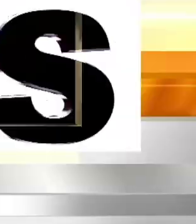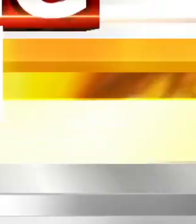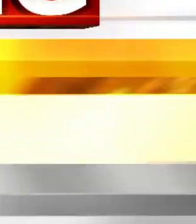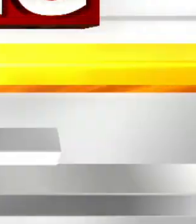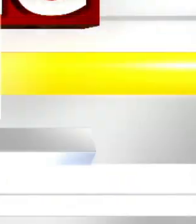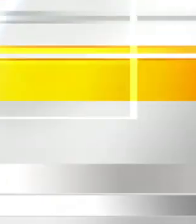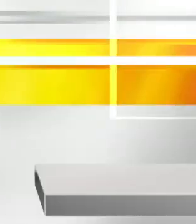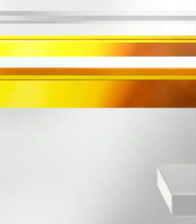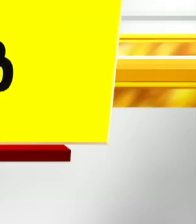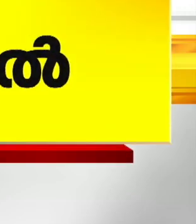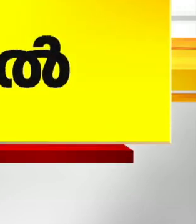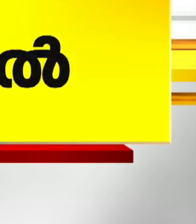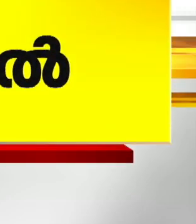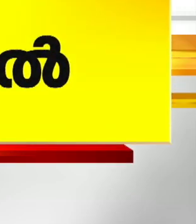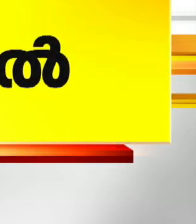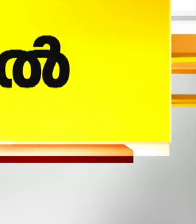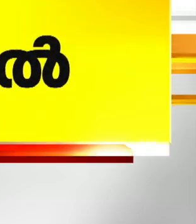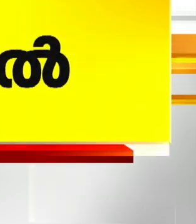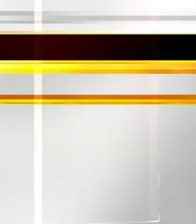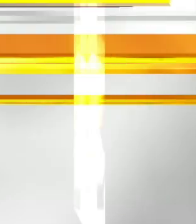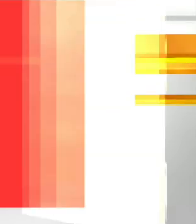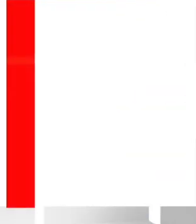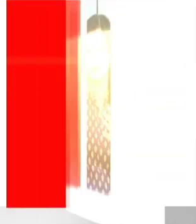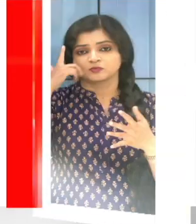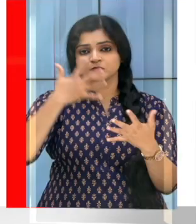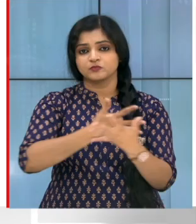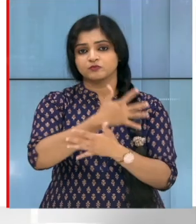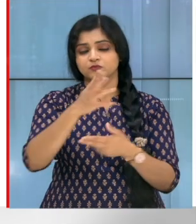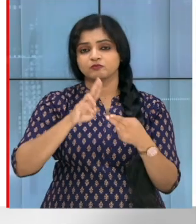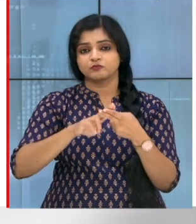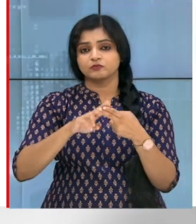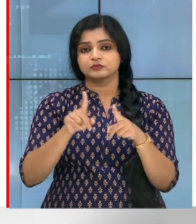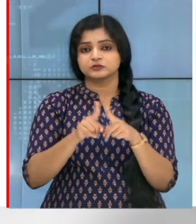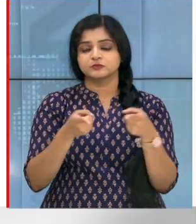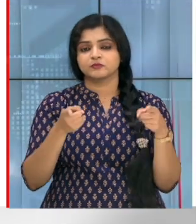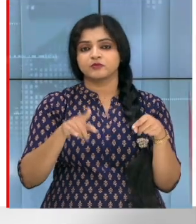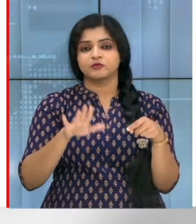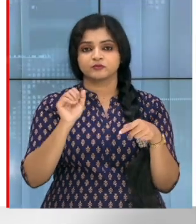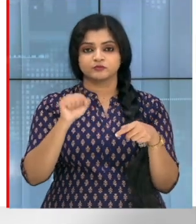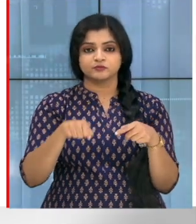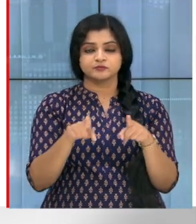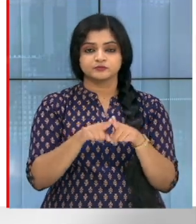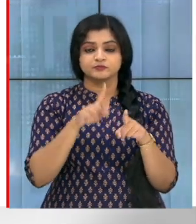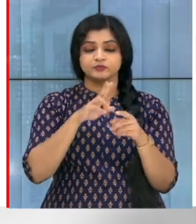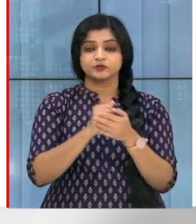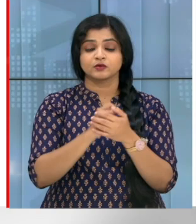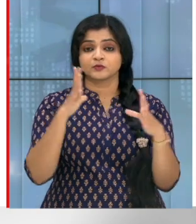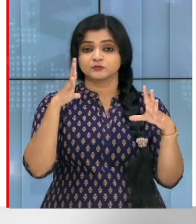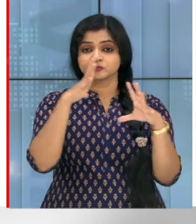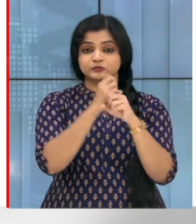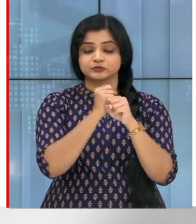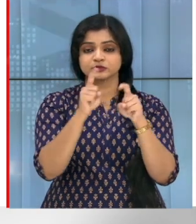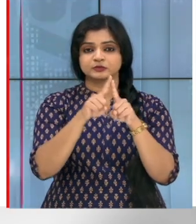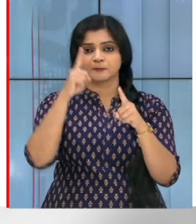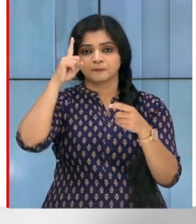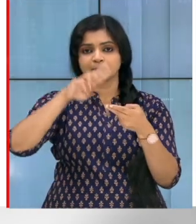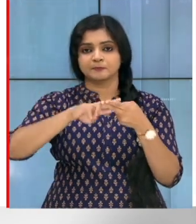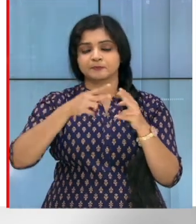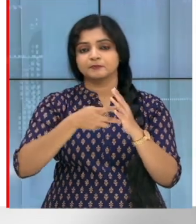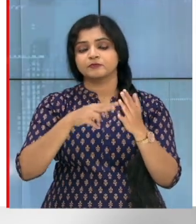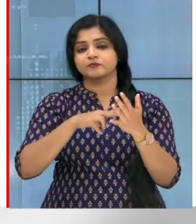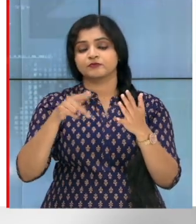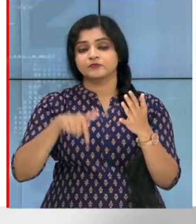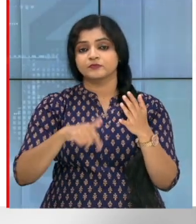ഒരു കാര്യം എന്നുള്ളത്, ഇതിൽ വലിയ ഗൂഢാലോചന നടന്നിട്ടുണ്ട് എന്നാണ്. അതീവ രഹസ്യമായ ഗൂഢാലോചന ഡൽഹി